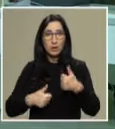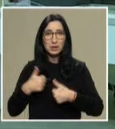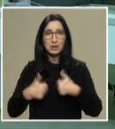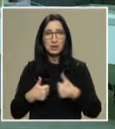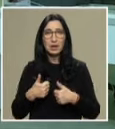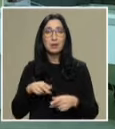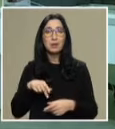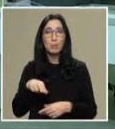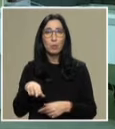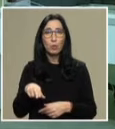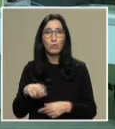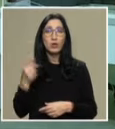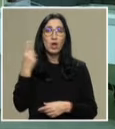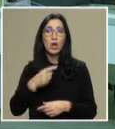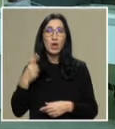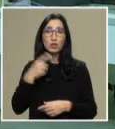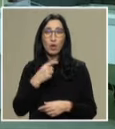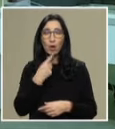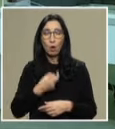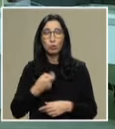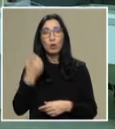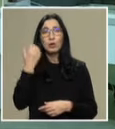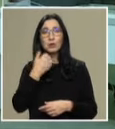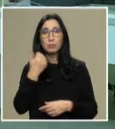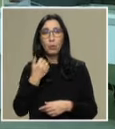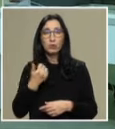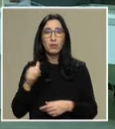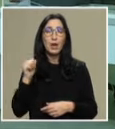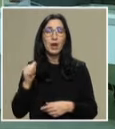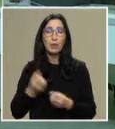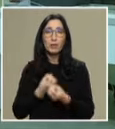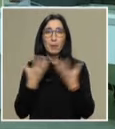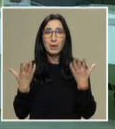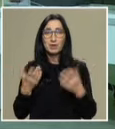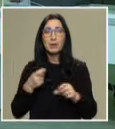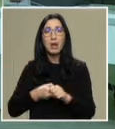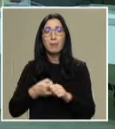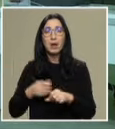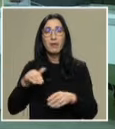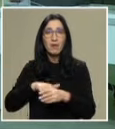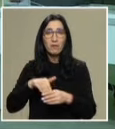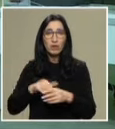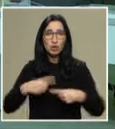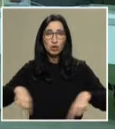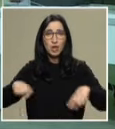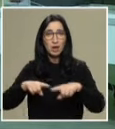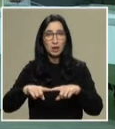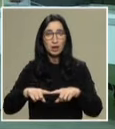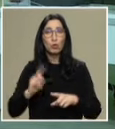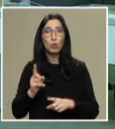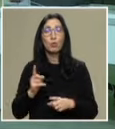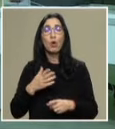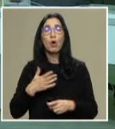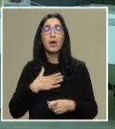се провежда ежегодно. Използваме Алековите празници, правим вътрешния кръг на училището, което се състои в три